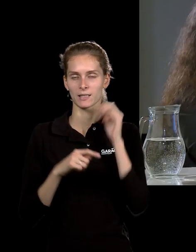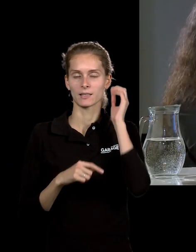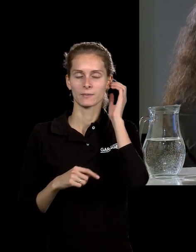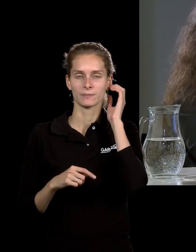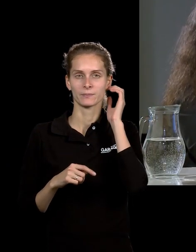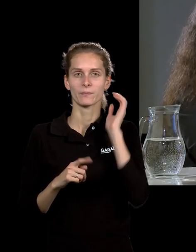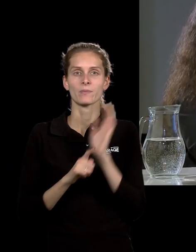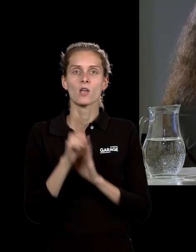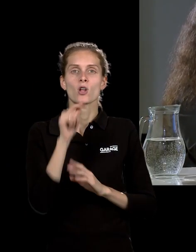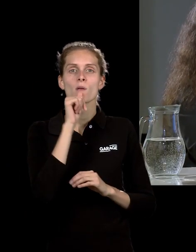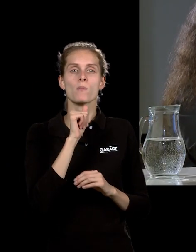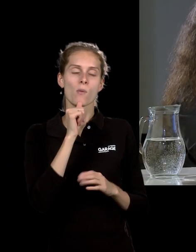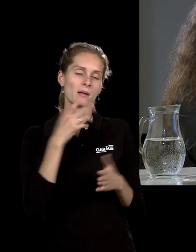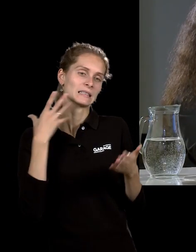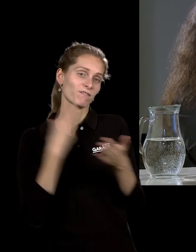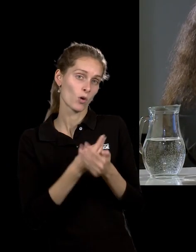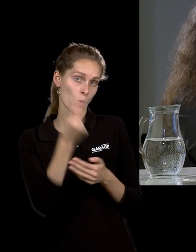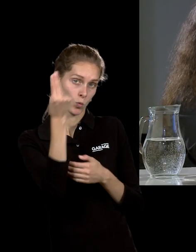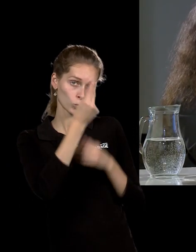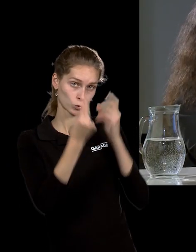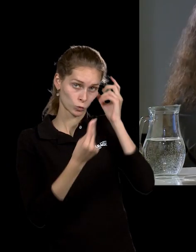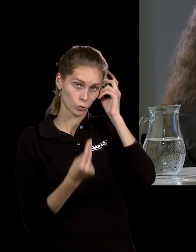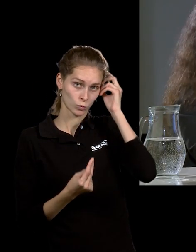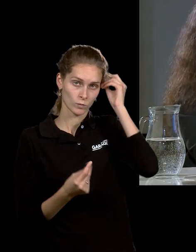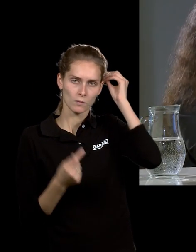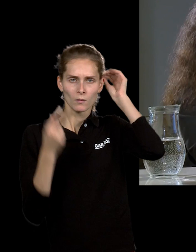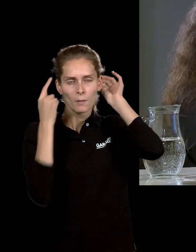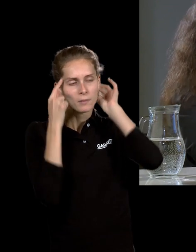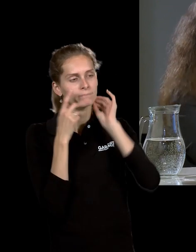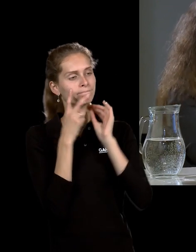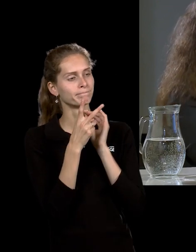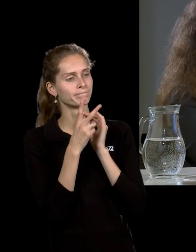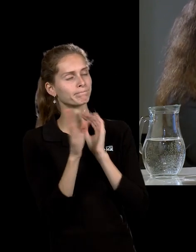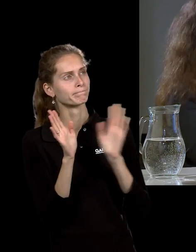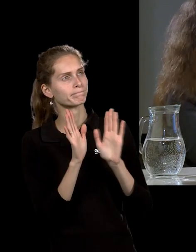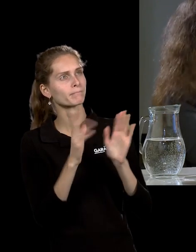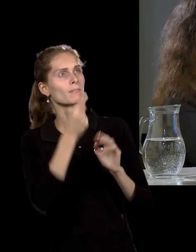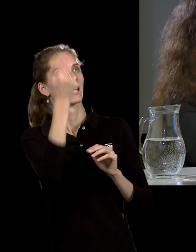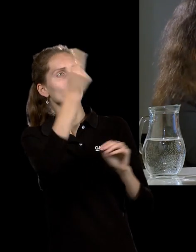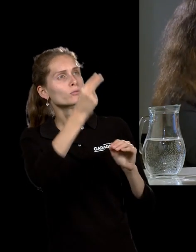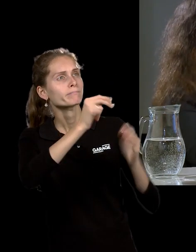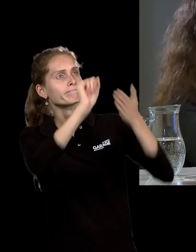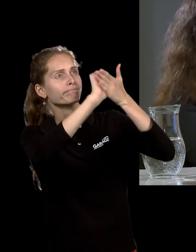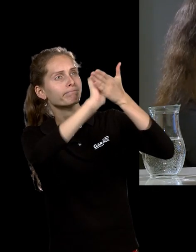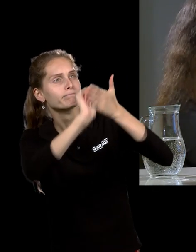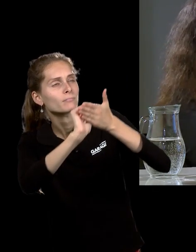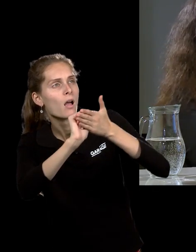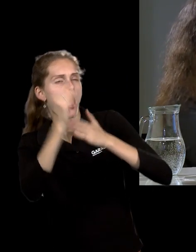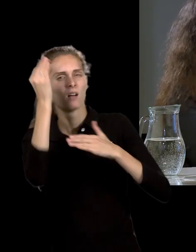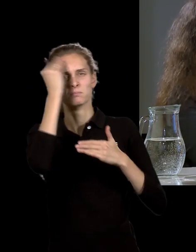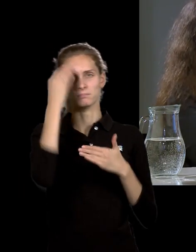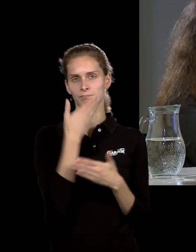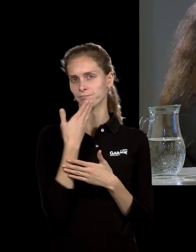И сначала он пробовал это делать со своими рисунками, но понимал, что что-то не работает. Да? Я рисую черту, потом я ее стираю, а смысл